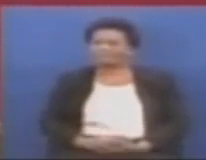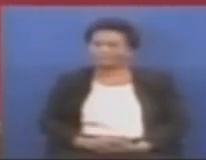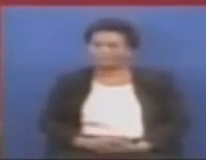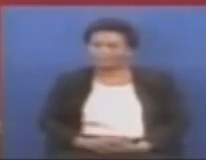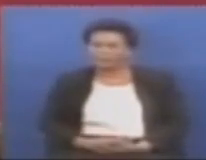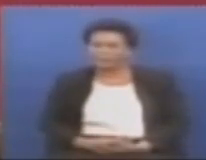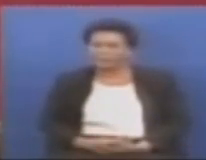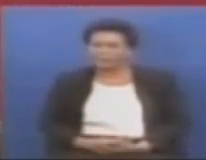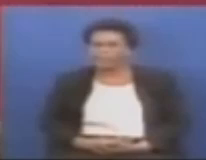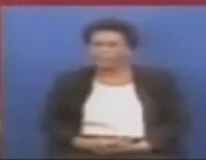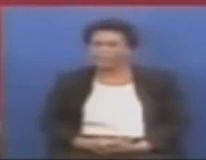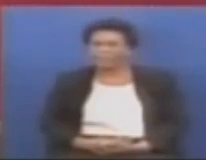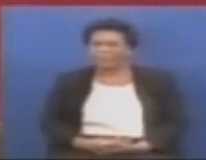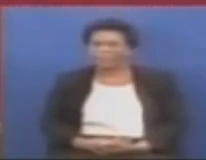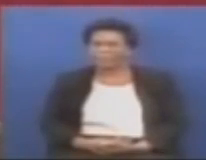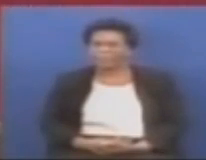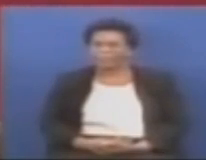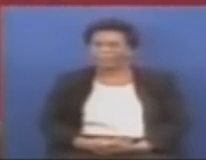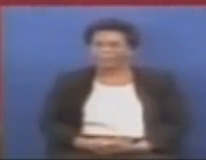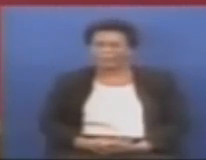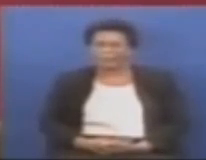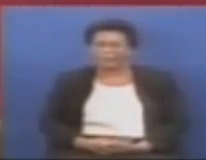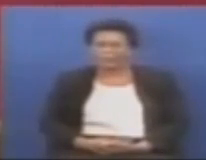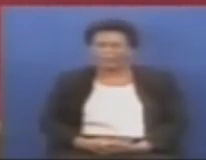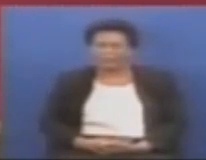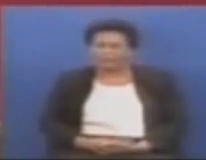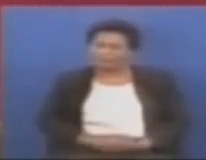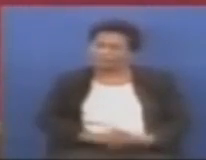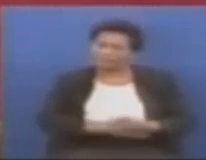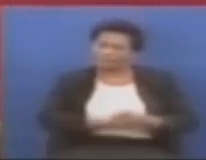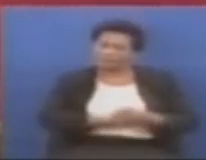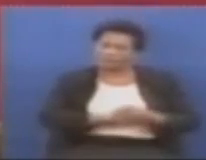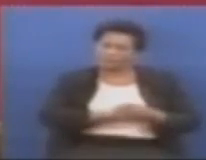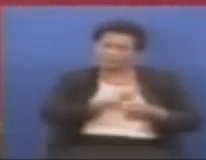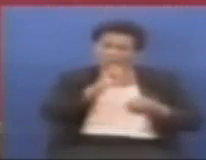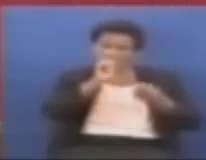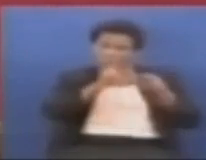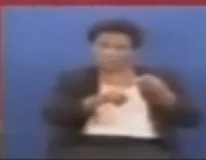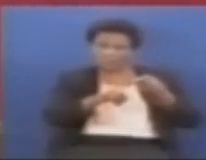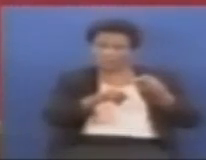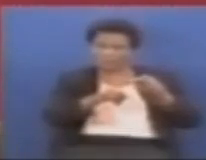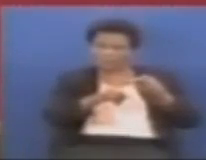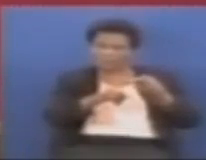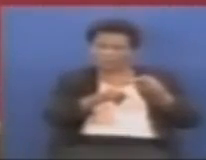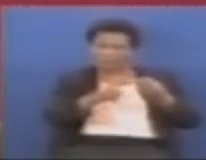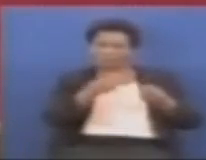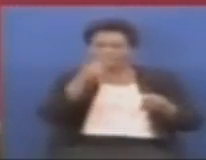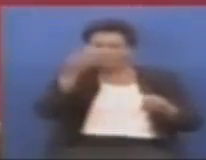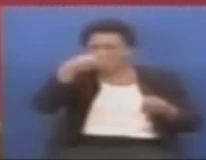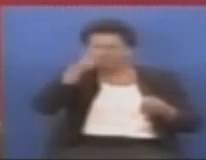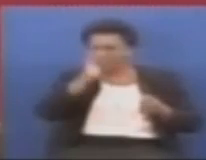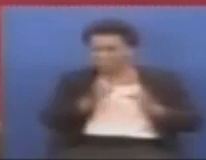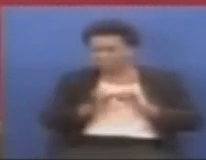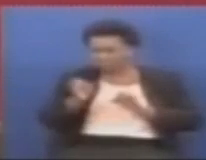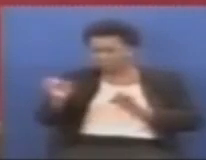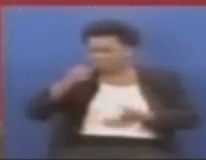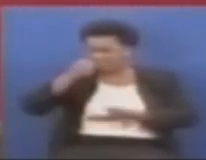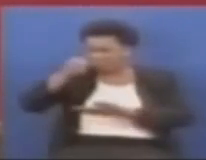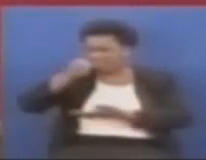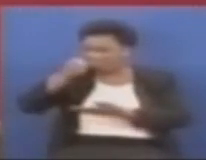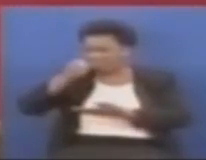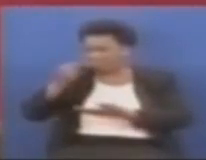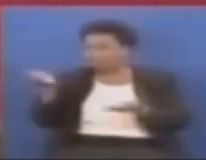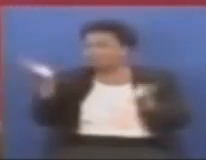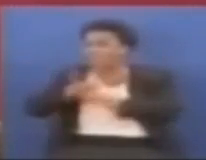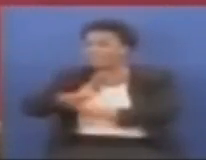Mheshimiwa Spika, katika swali lake la mwanzo anauliza haoni fedha ambazo serikali imetenga kwa ajili ya kumalizia maboma